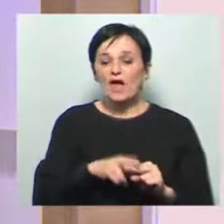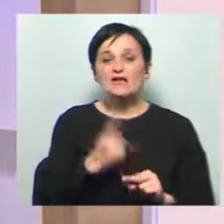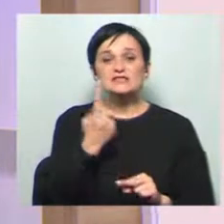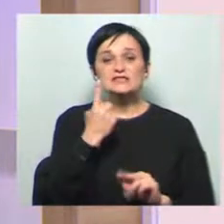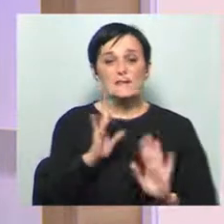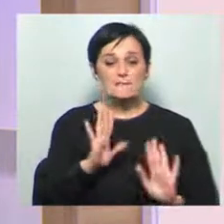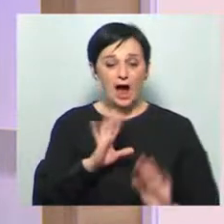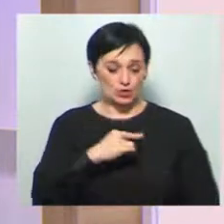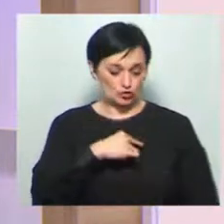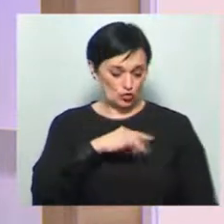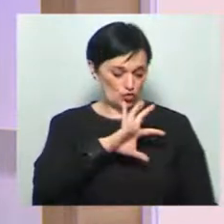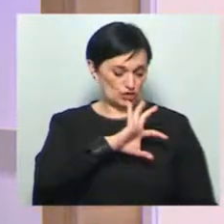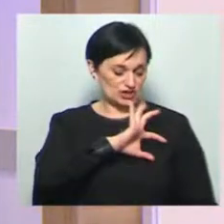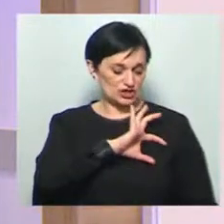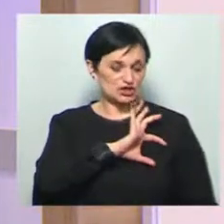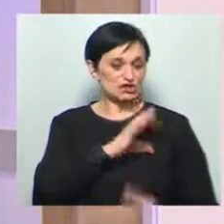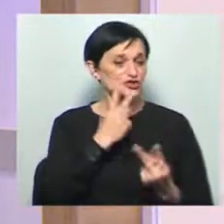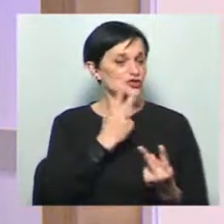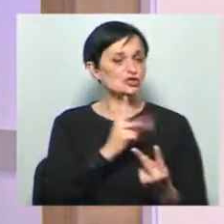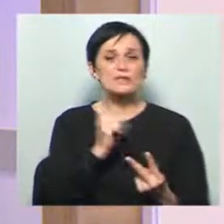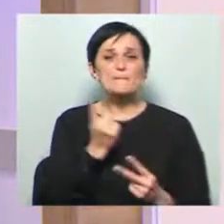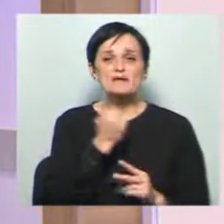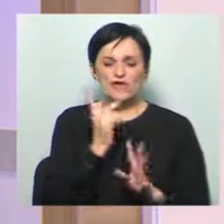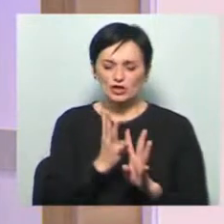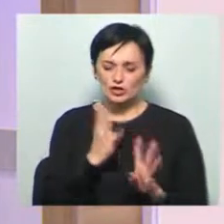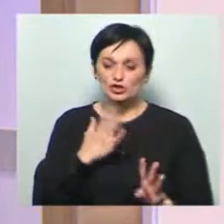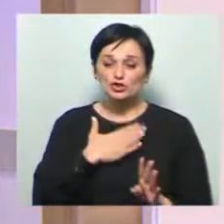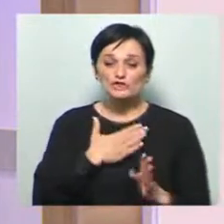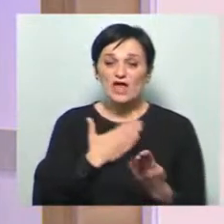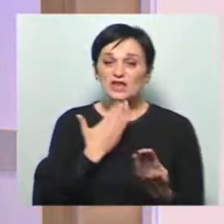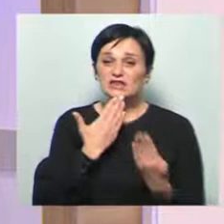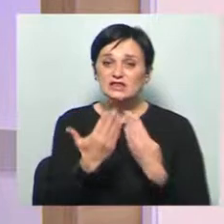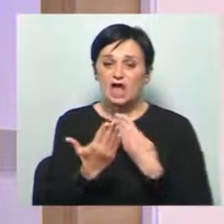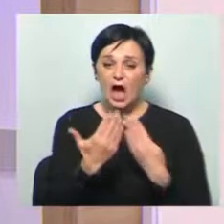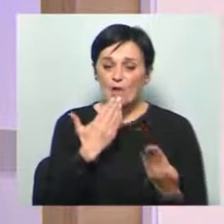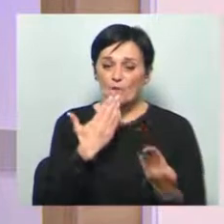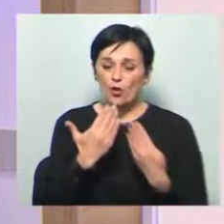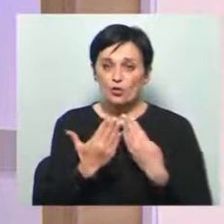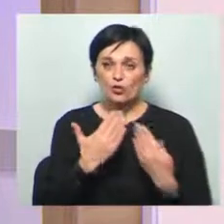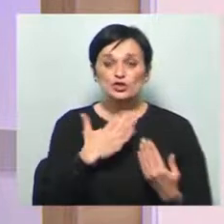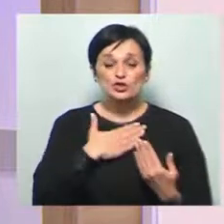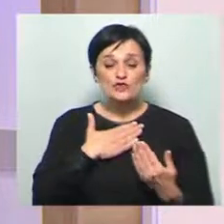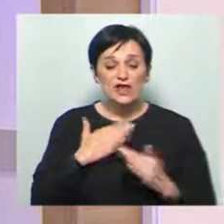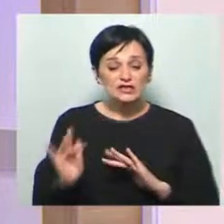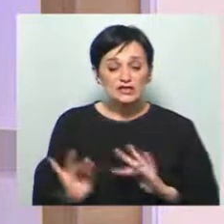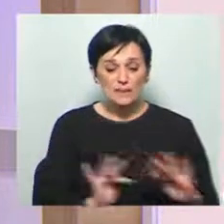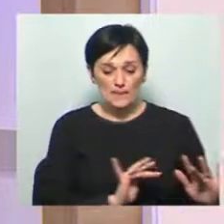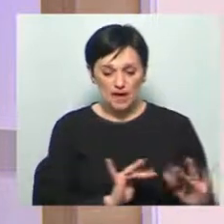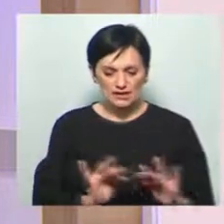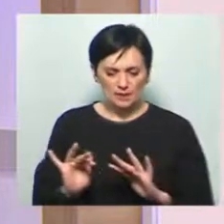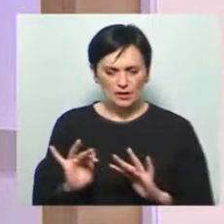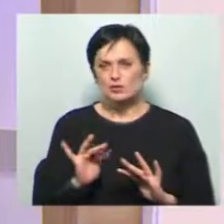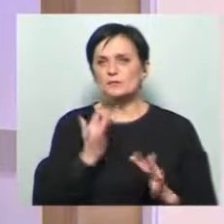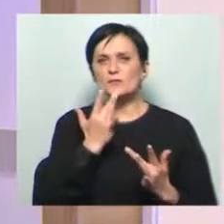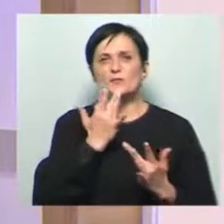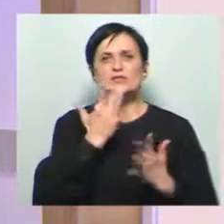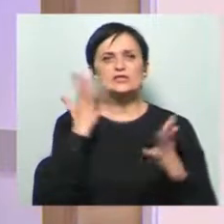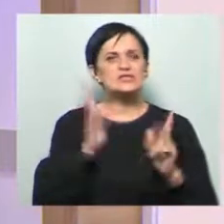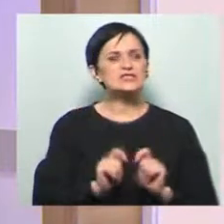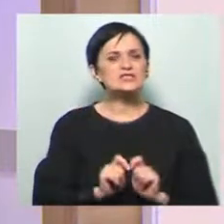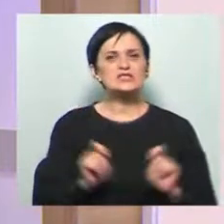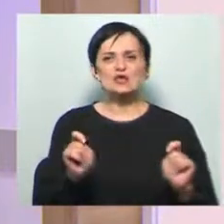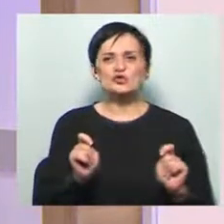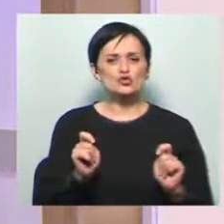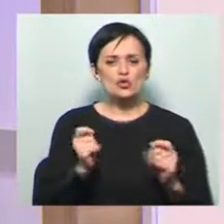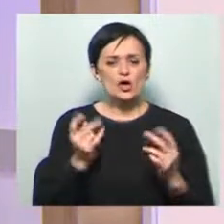მარტო სამკერდე ნიშნებში გამოიხატება, არამედ უპირველეს ყოვლისა ჩვენს დამოკიდებულებაში და ჩვენს ქმედებებშიც, რომელზედაც საჯაროდ სულაც არ